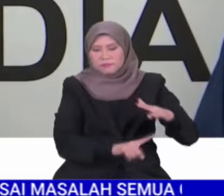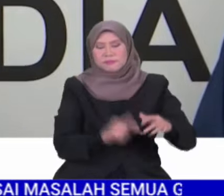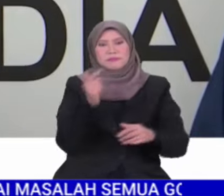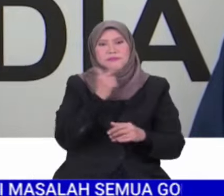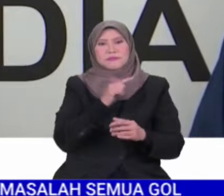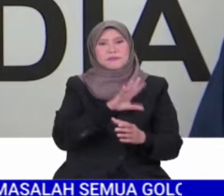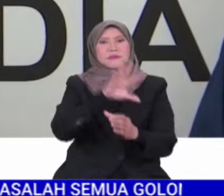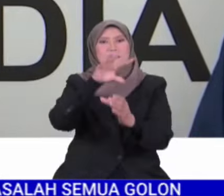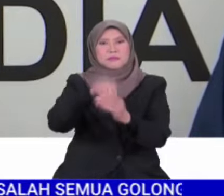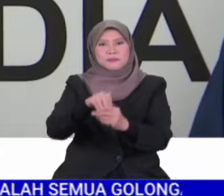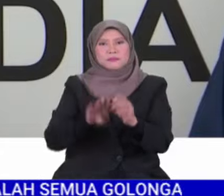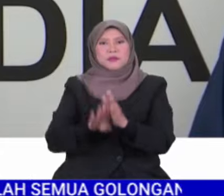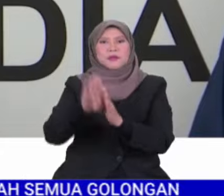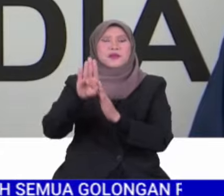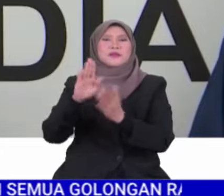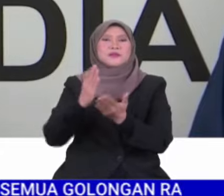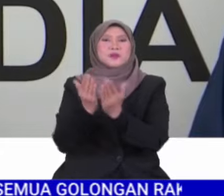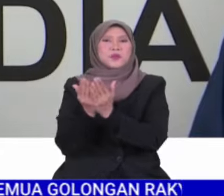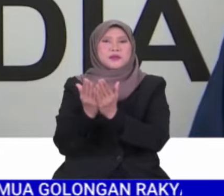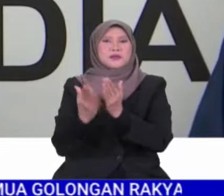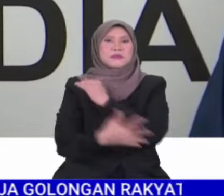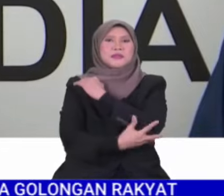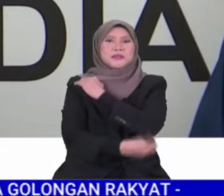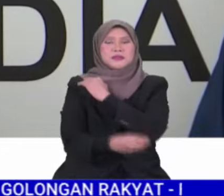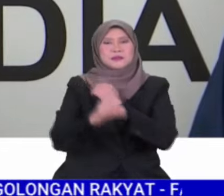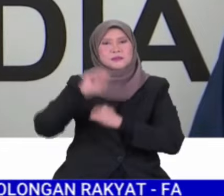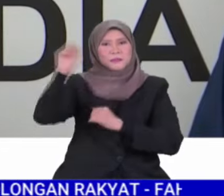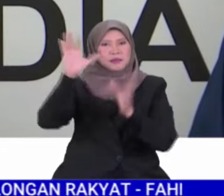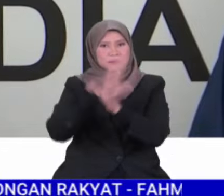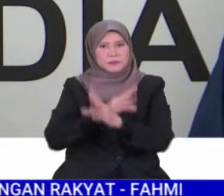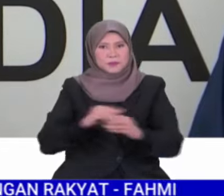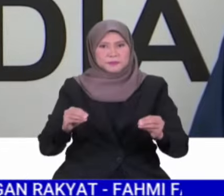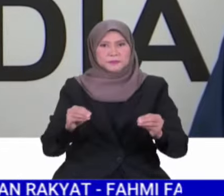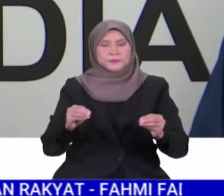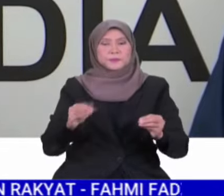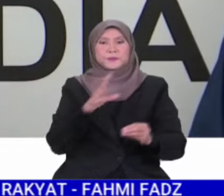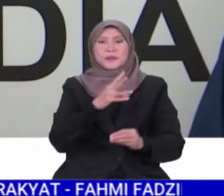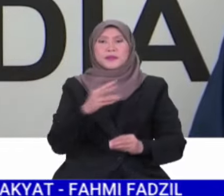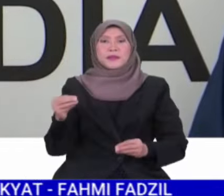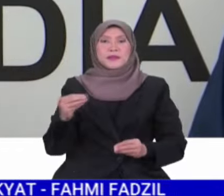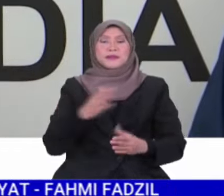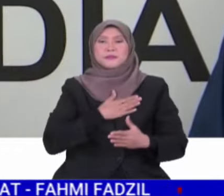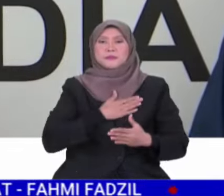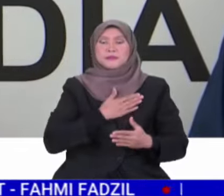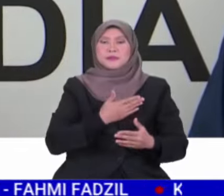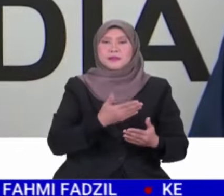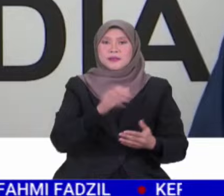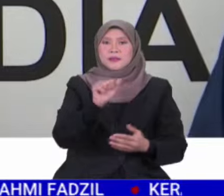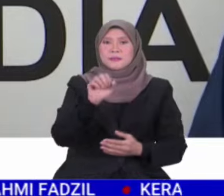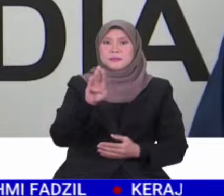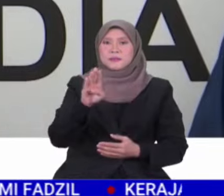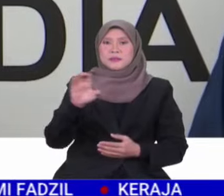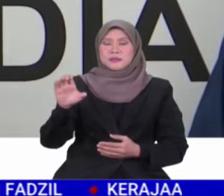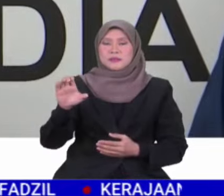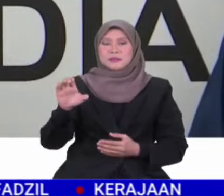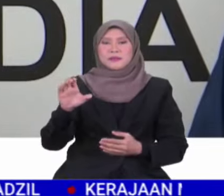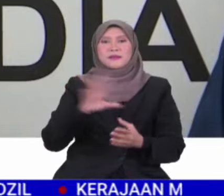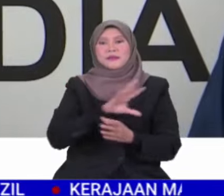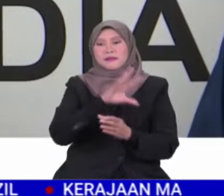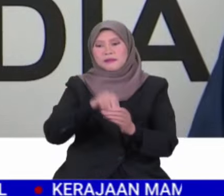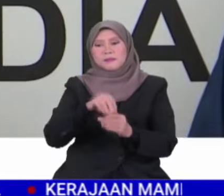juga dalam pembangunan sekolah daif di Sabah dan Sarawak. Dan juga dari segi ihsan tentang pembinaan karakter, ABC